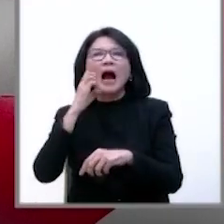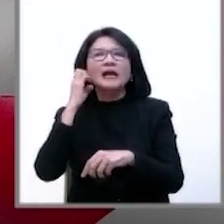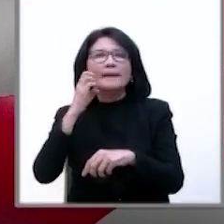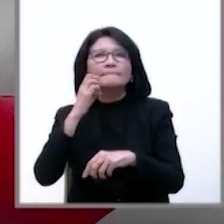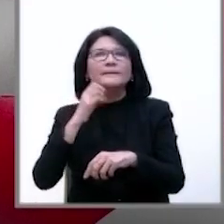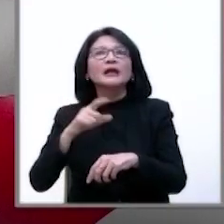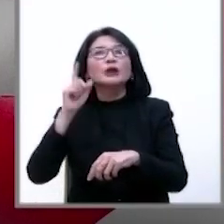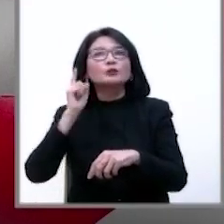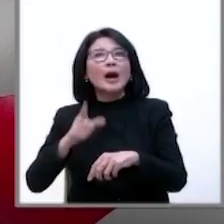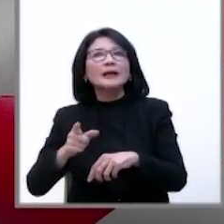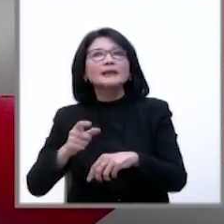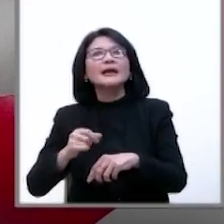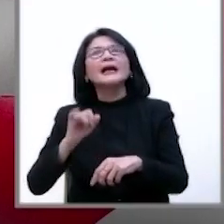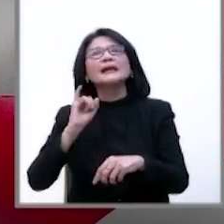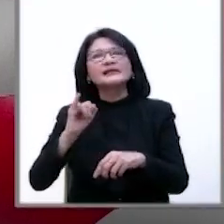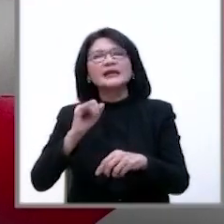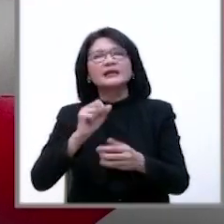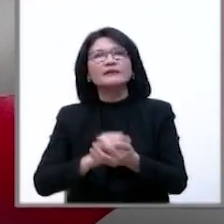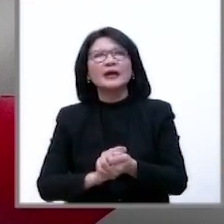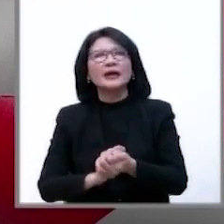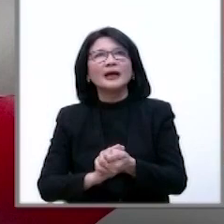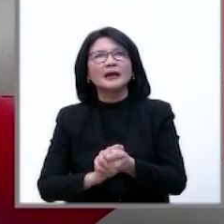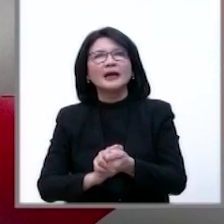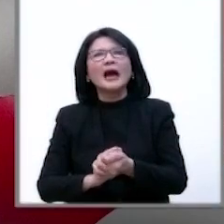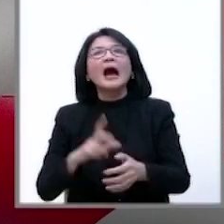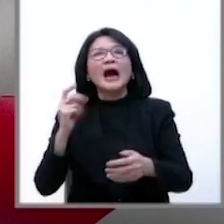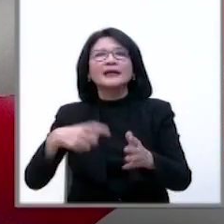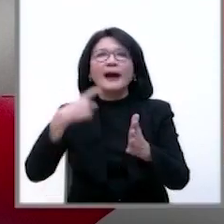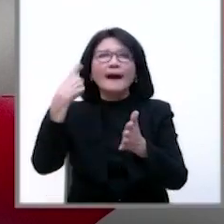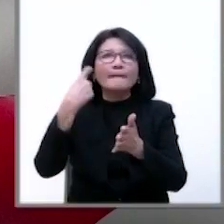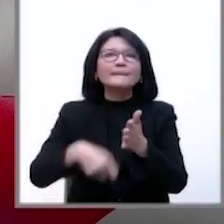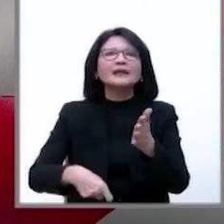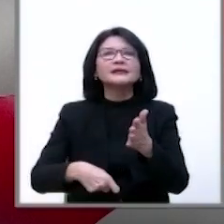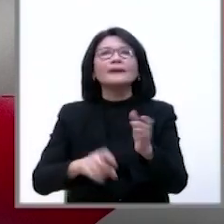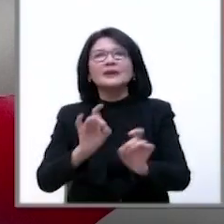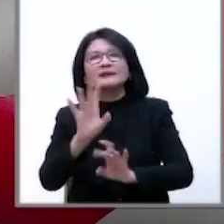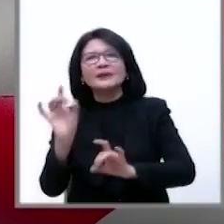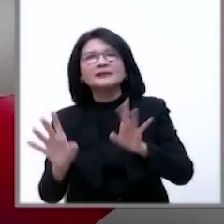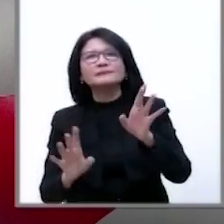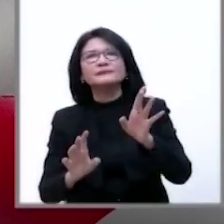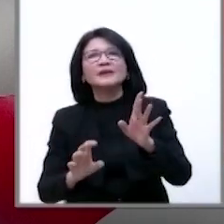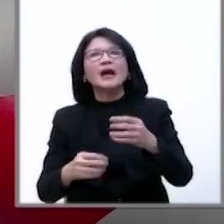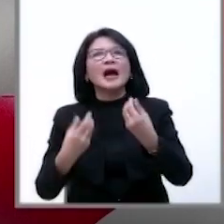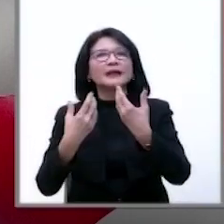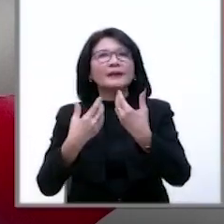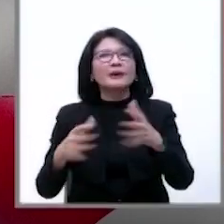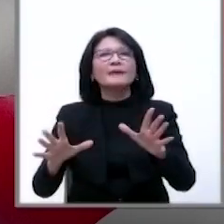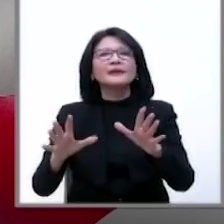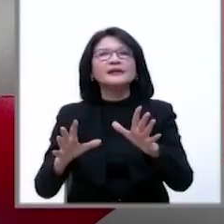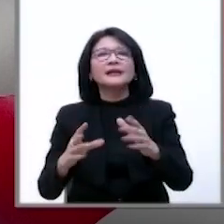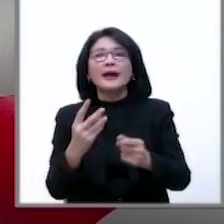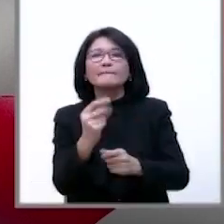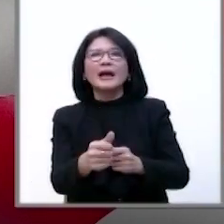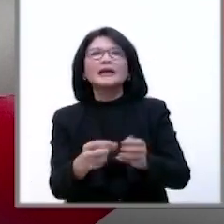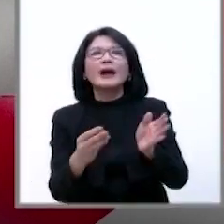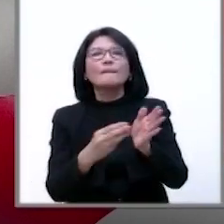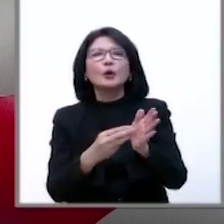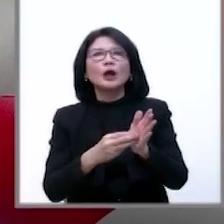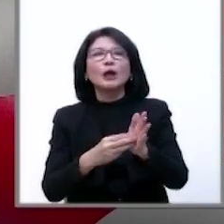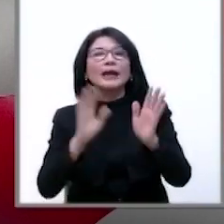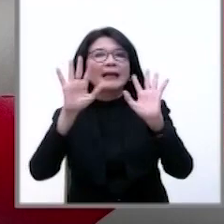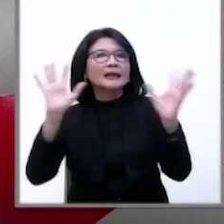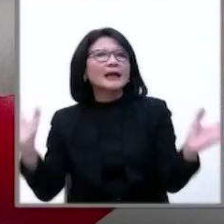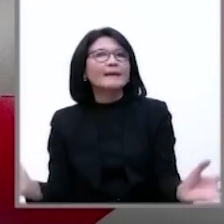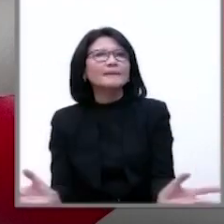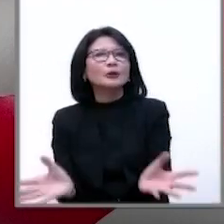ada insentifnya Prof ada tax Solid tax allowance ada pembebasan eh biaya modal juga sehingga akan mendorong